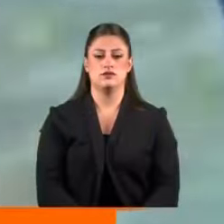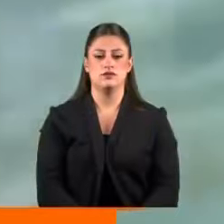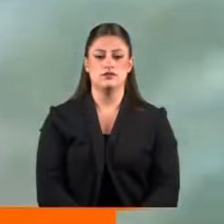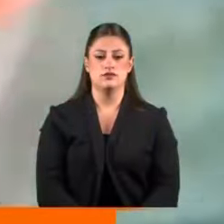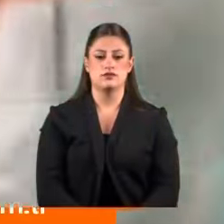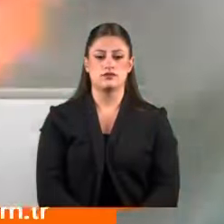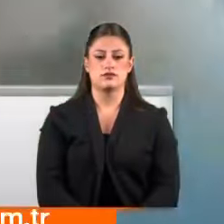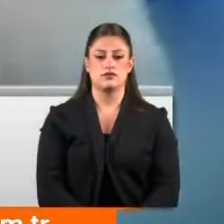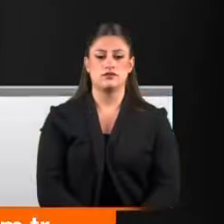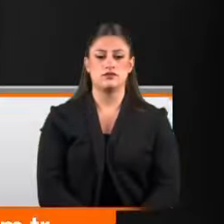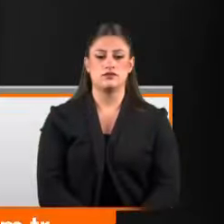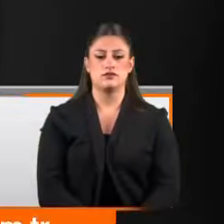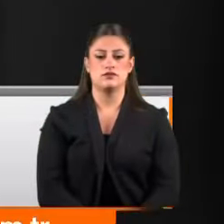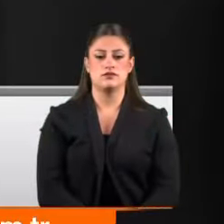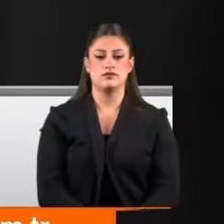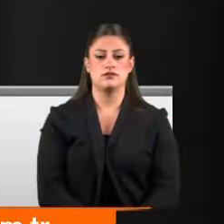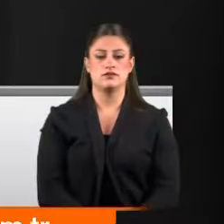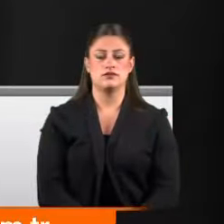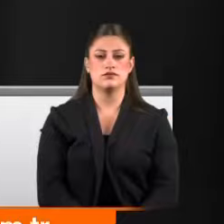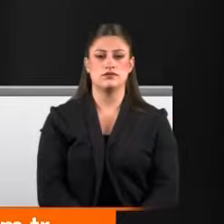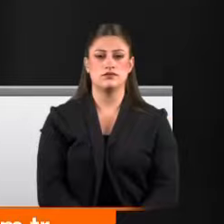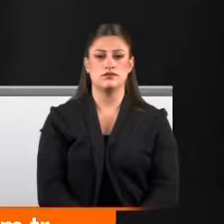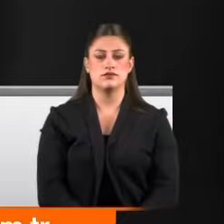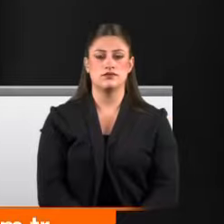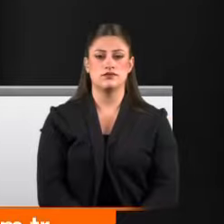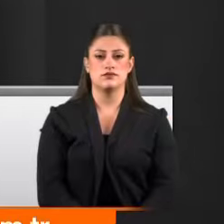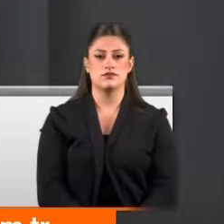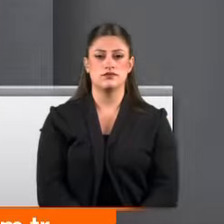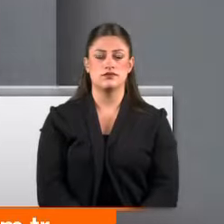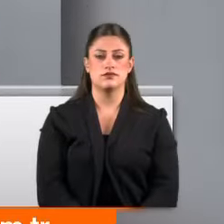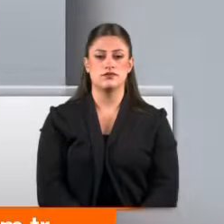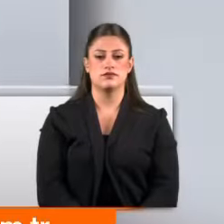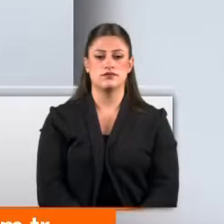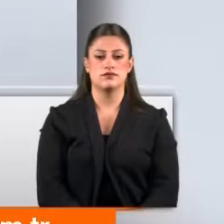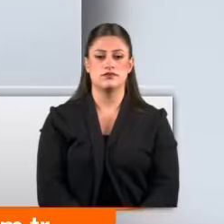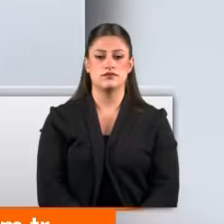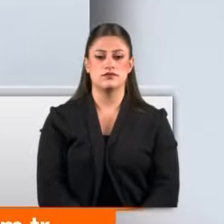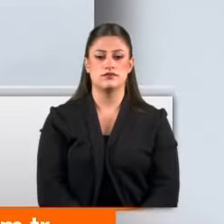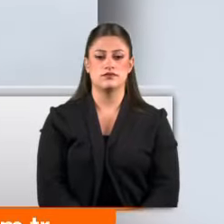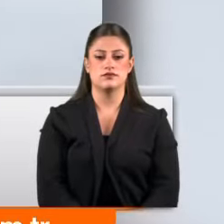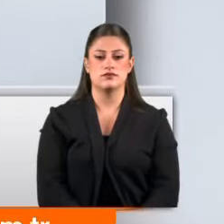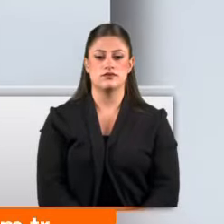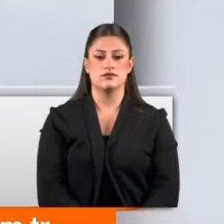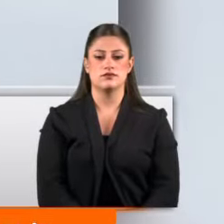Varsın, ah çekinme, sen yine yalanlar